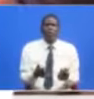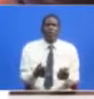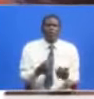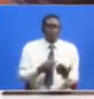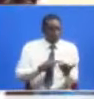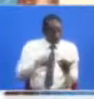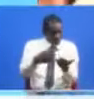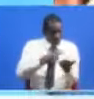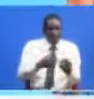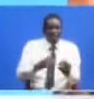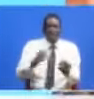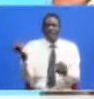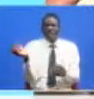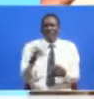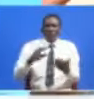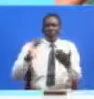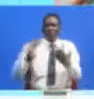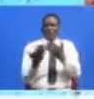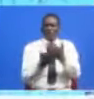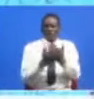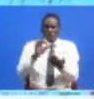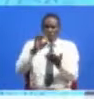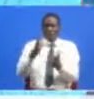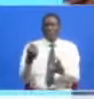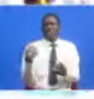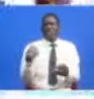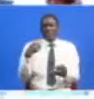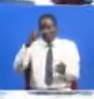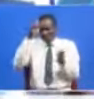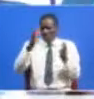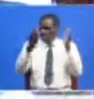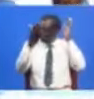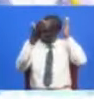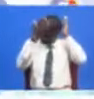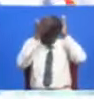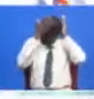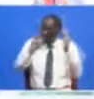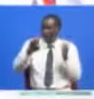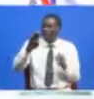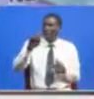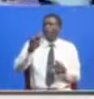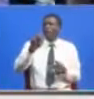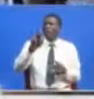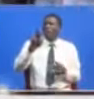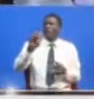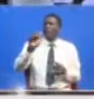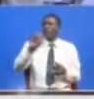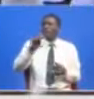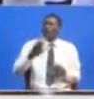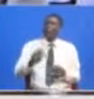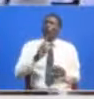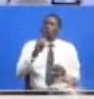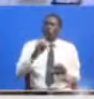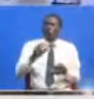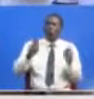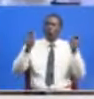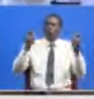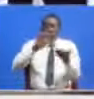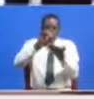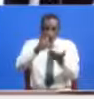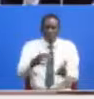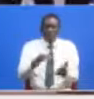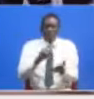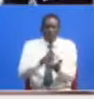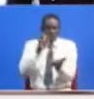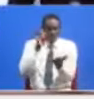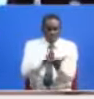ya intern. Hapo jana gavana wa Kakamega Fernandez Baraza alitoa onyo kwa madaktari akisema wangepigwa